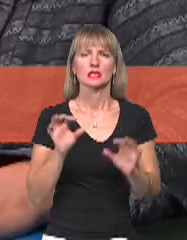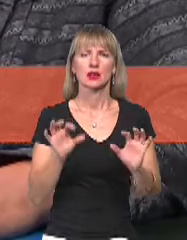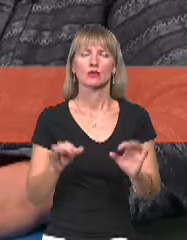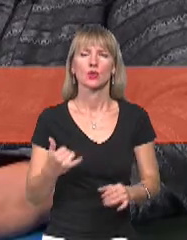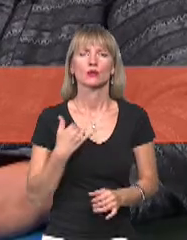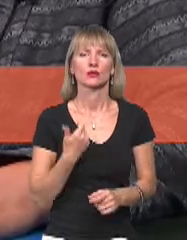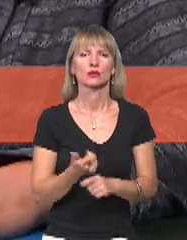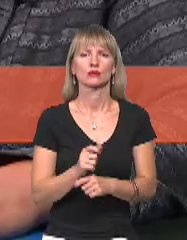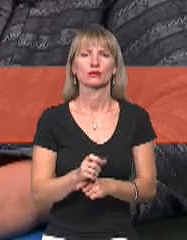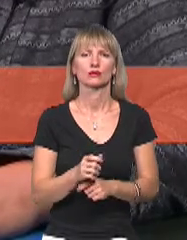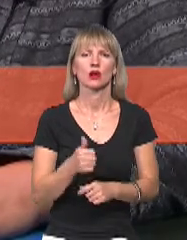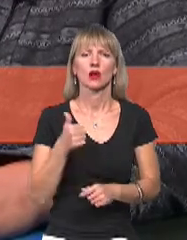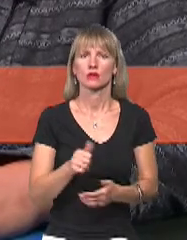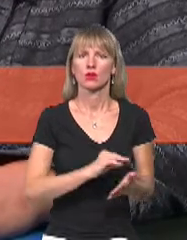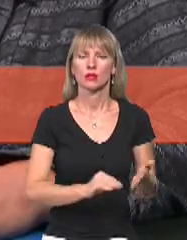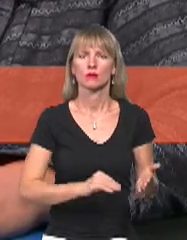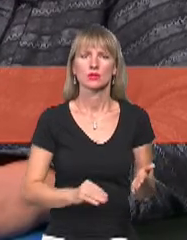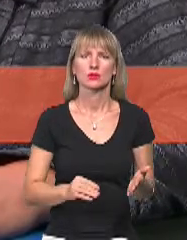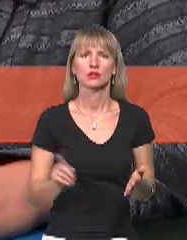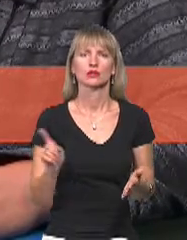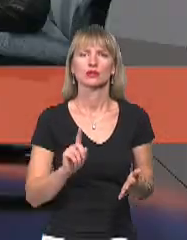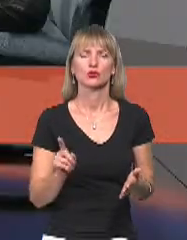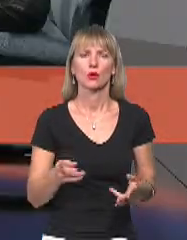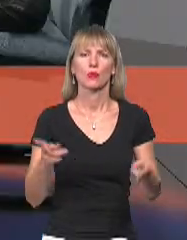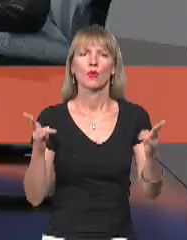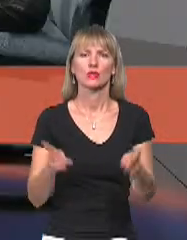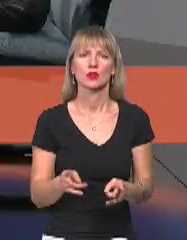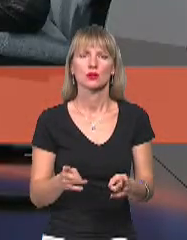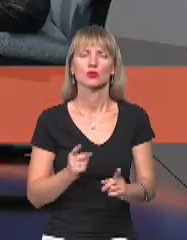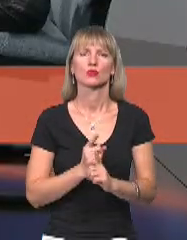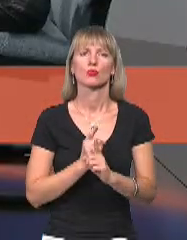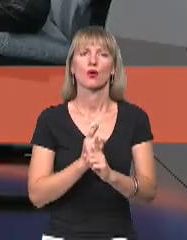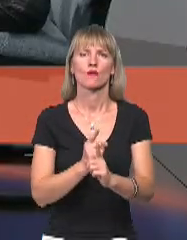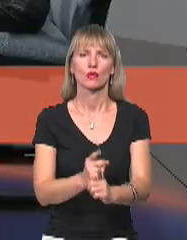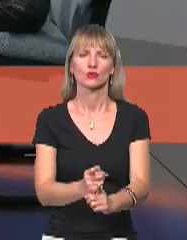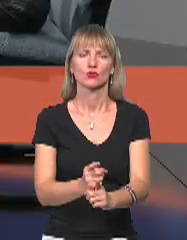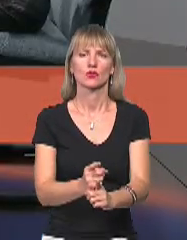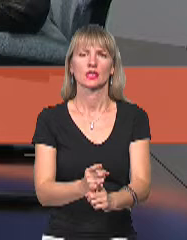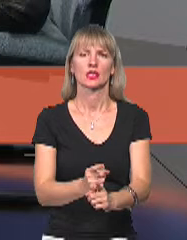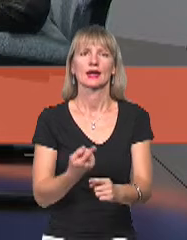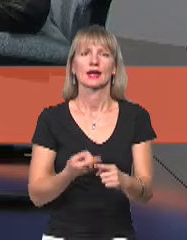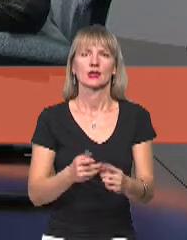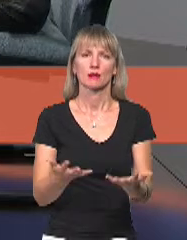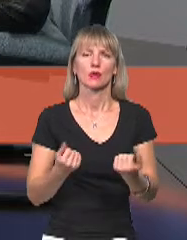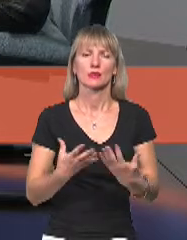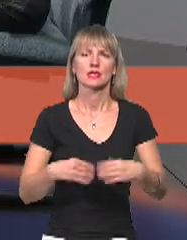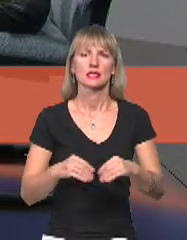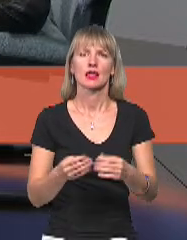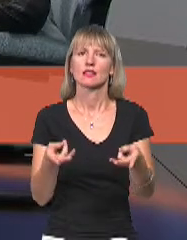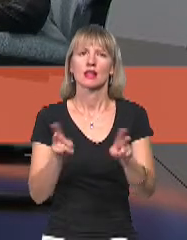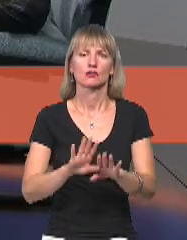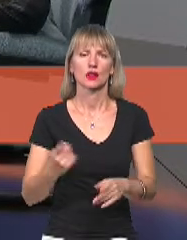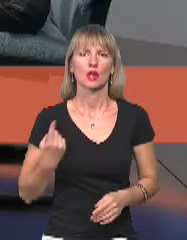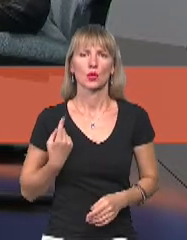законодавство у нас дуже гарно написане. Воно написано, що потрібно супроводжувати ці прийомні сім'ї, не